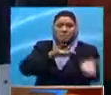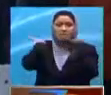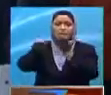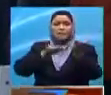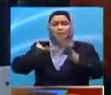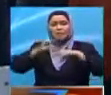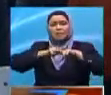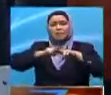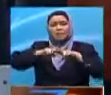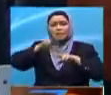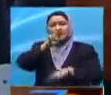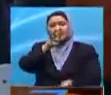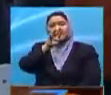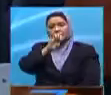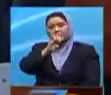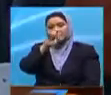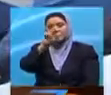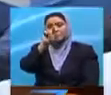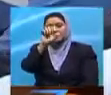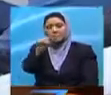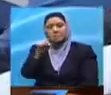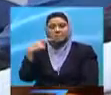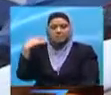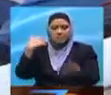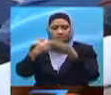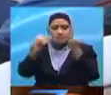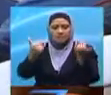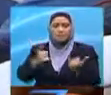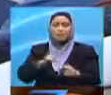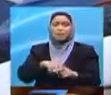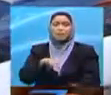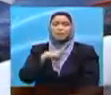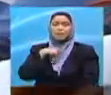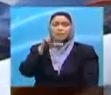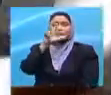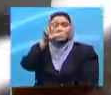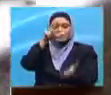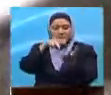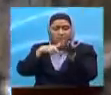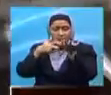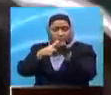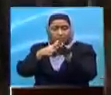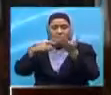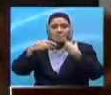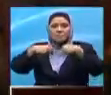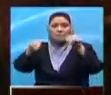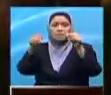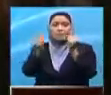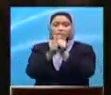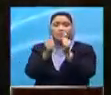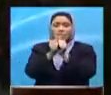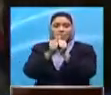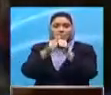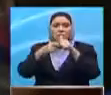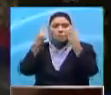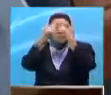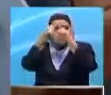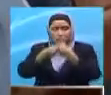ETS setakat hari ini sebanyak 300 Rib tiket pergalikah dij dengan jumlah penpang menah